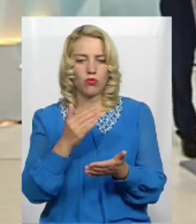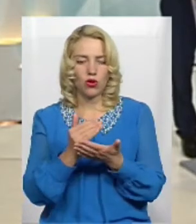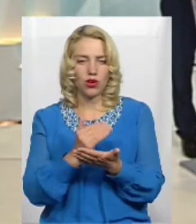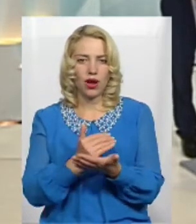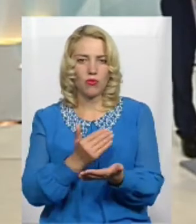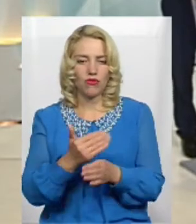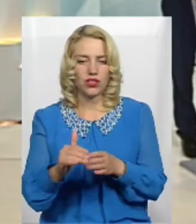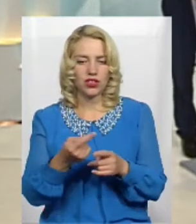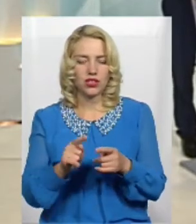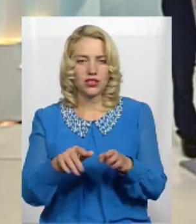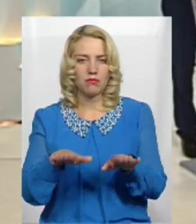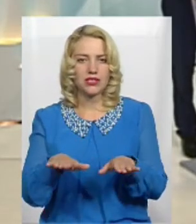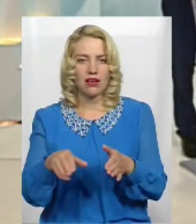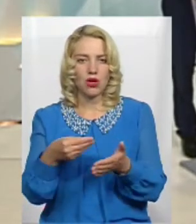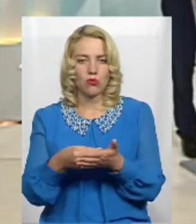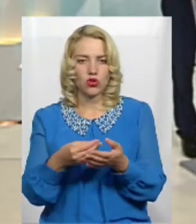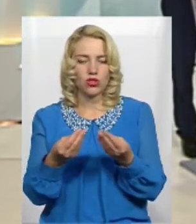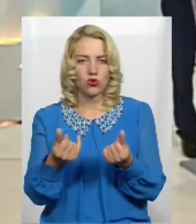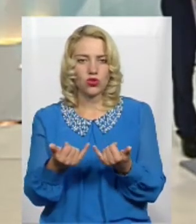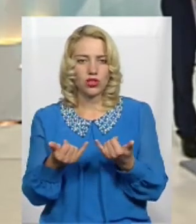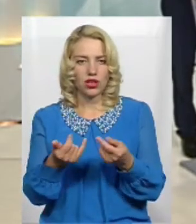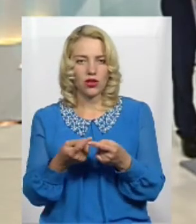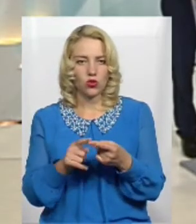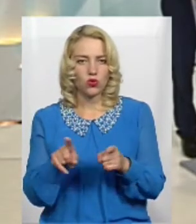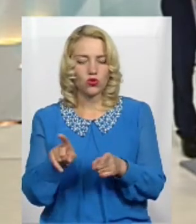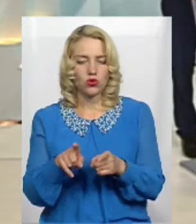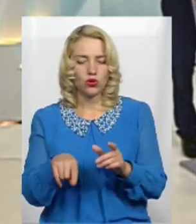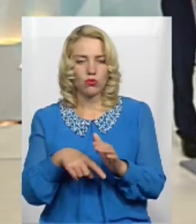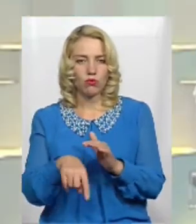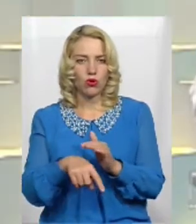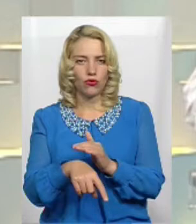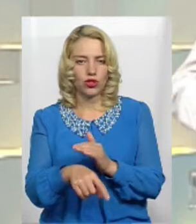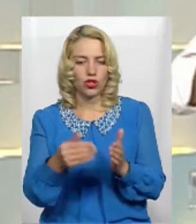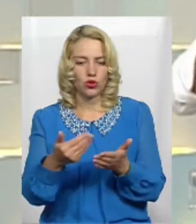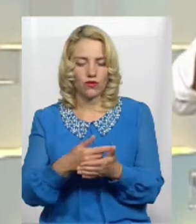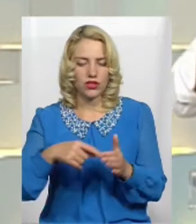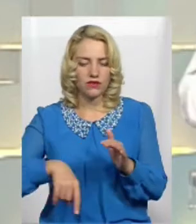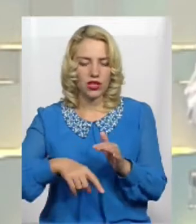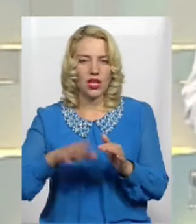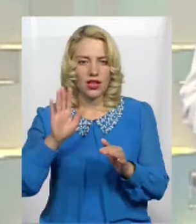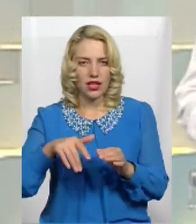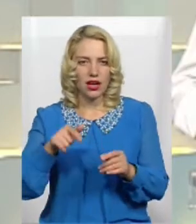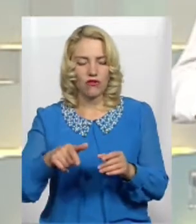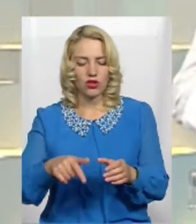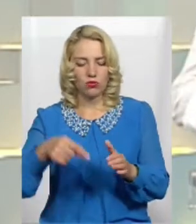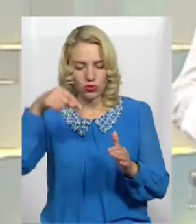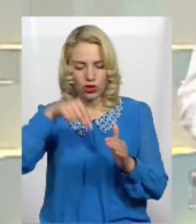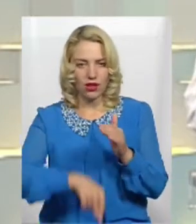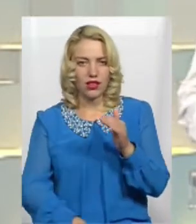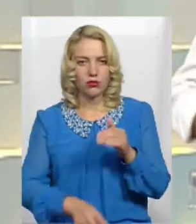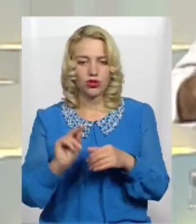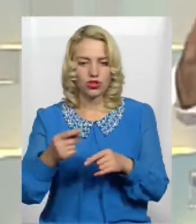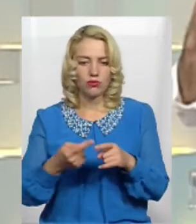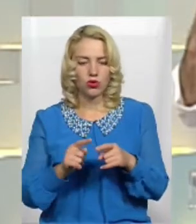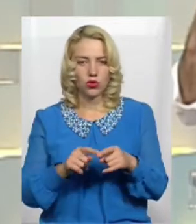на це бюджетні кошти, місцеві бюджетні кошти, для того, значить, щоб пробурити, можливо, нові свердловини. Нехай це будуть глибші, значить, ніж цей рівень, який